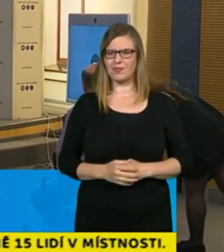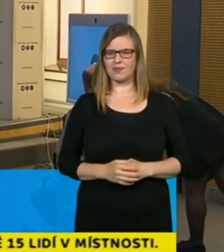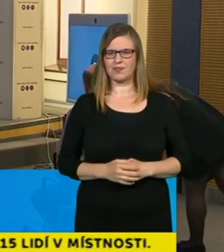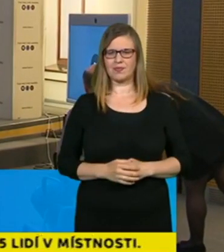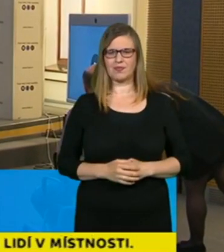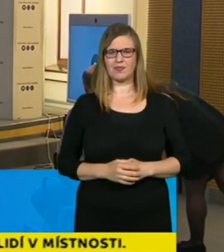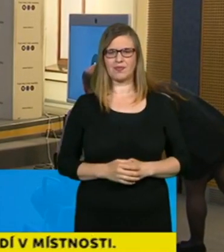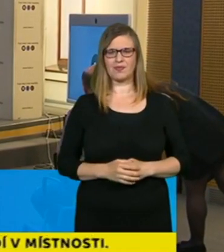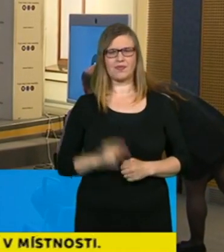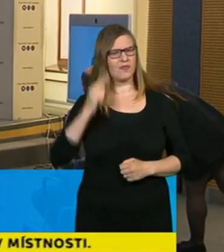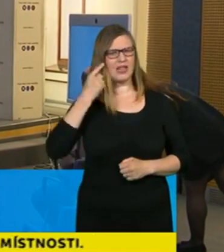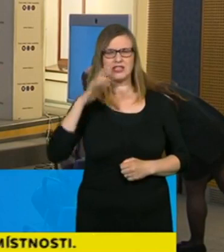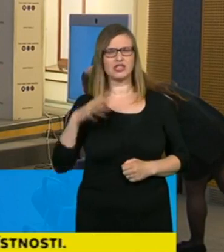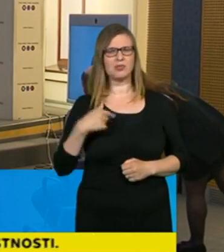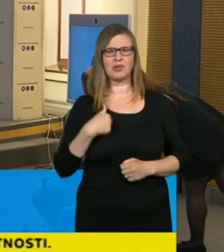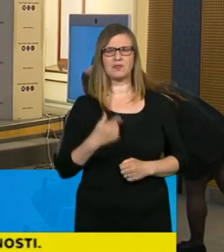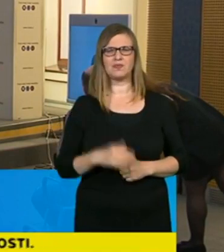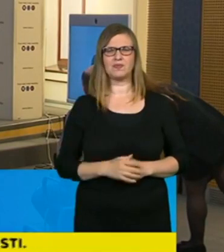Ještě neslyšíme.